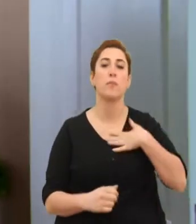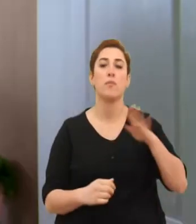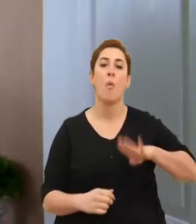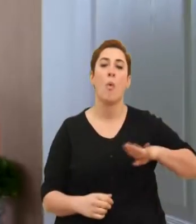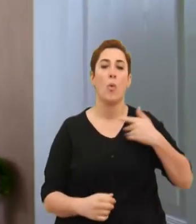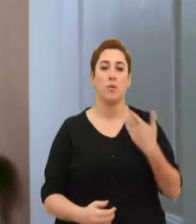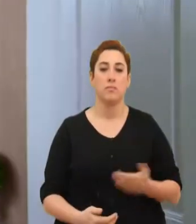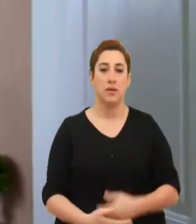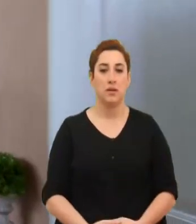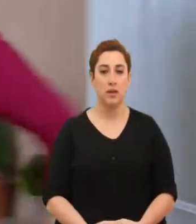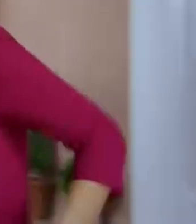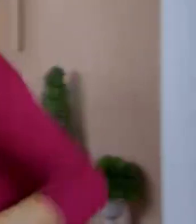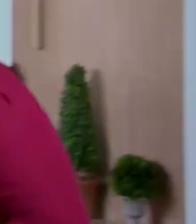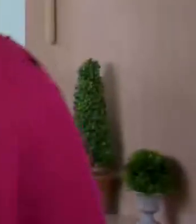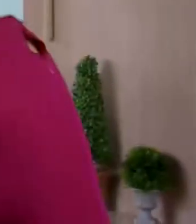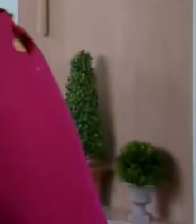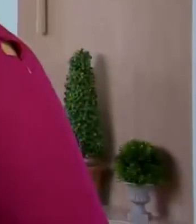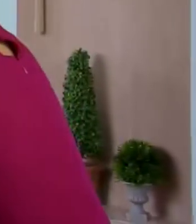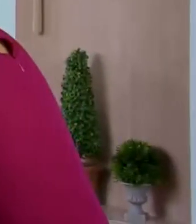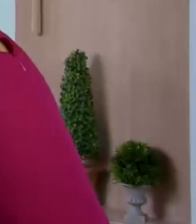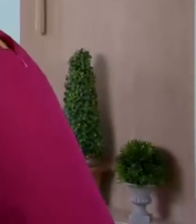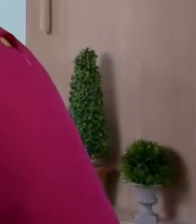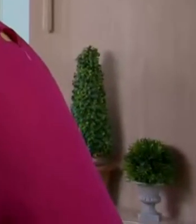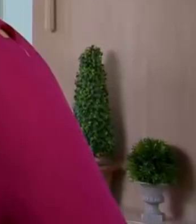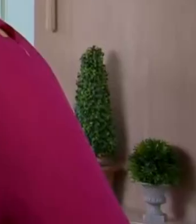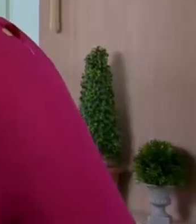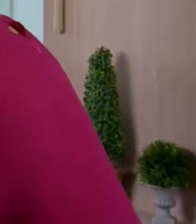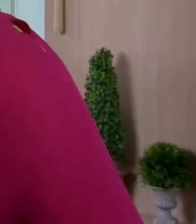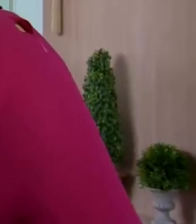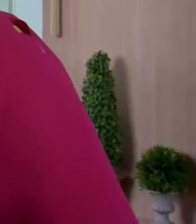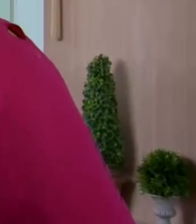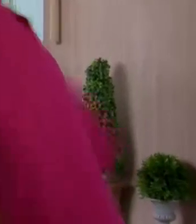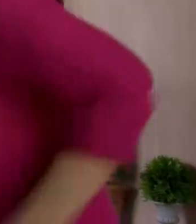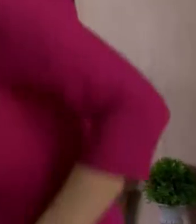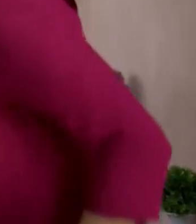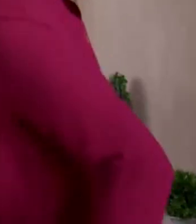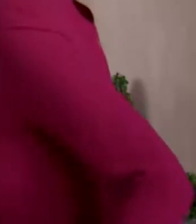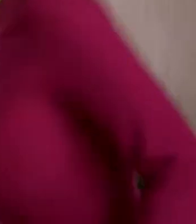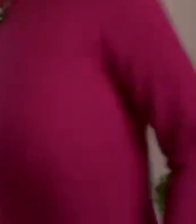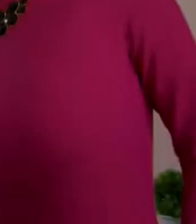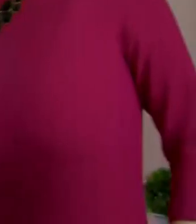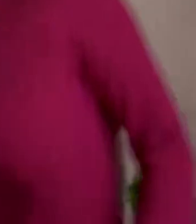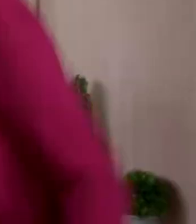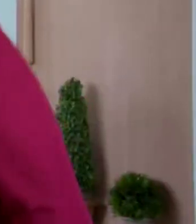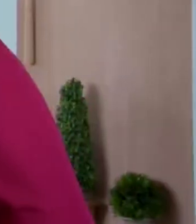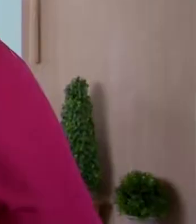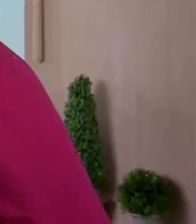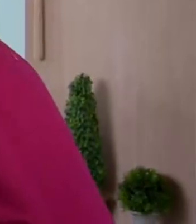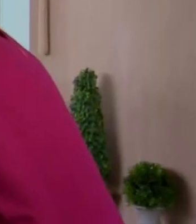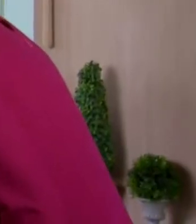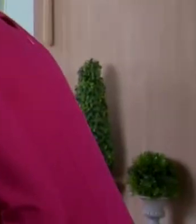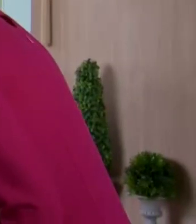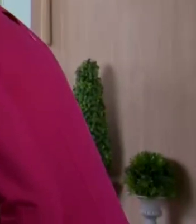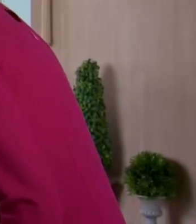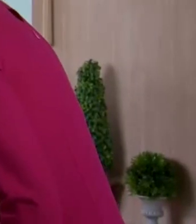oğluma. Biricik arkasından acaba bir sorun mu var diye duru yüzüne, şık üstü başına baktı.